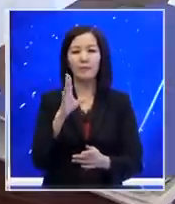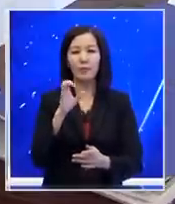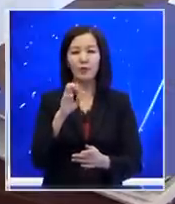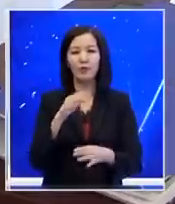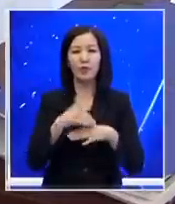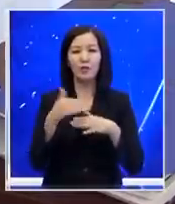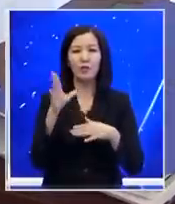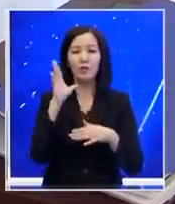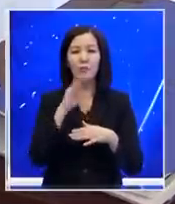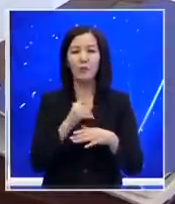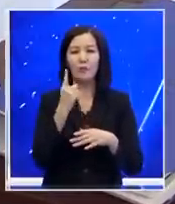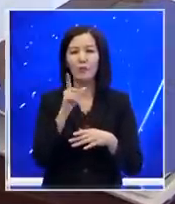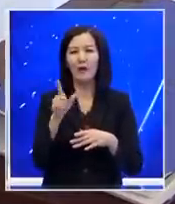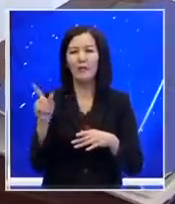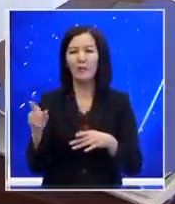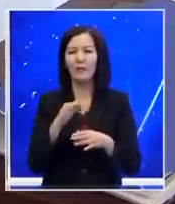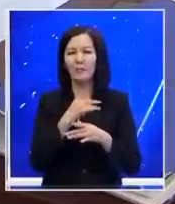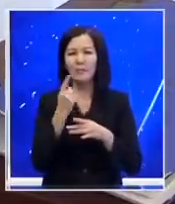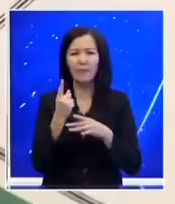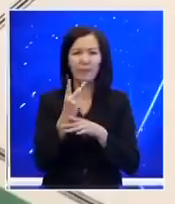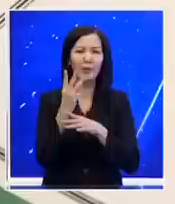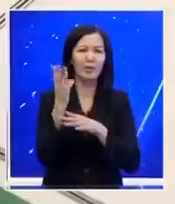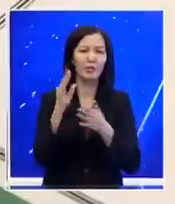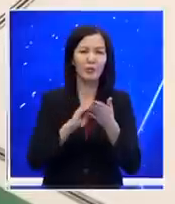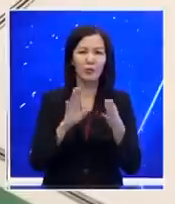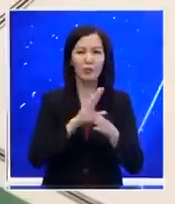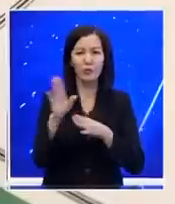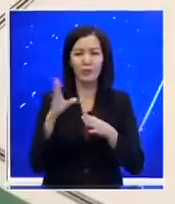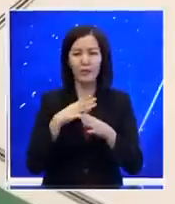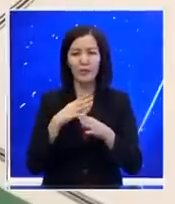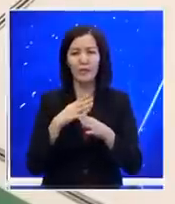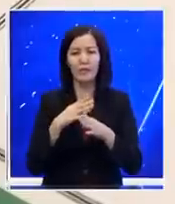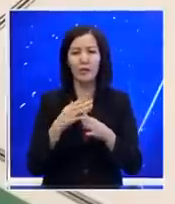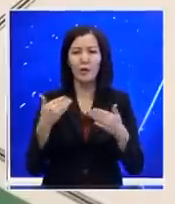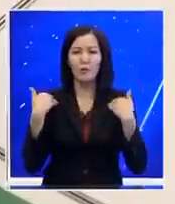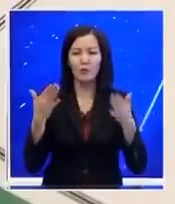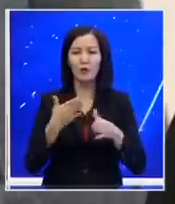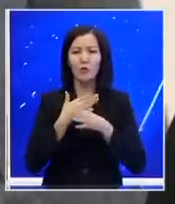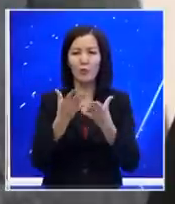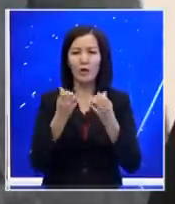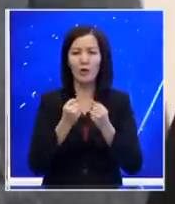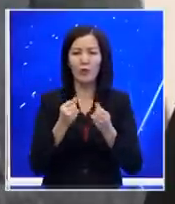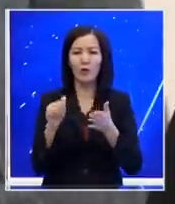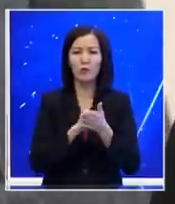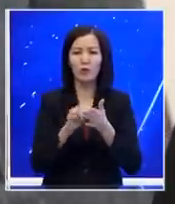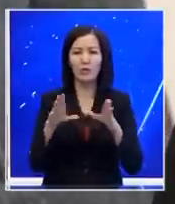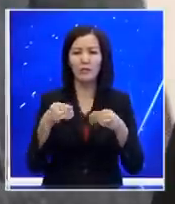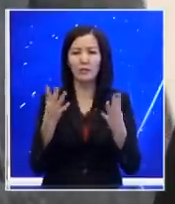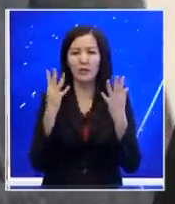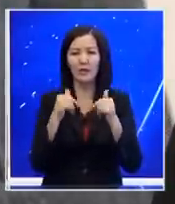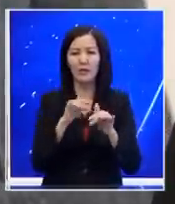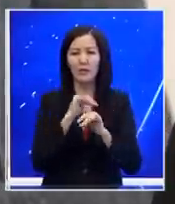кешіктірілу мүмкін. Себеп бір адамнан бірнеше мәрте өтініштердің қайталанып келуі. Яғни ұсынған көмек алуға құжат тапсырғандар саны